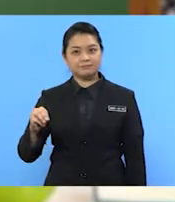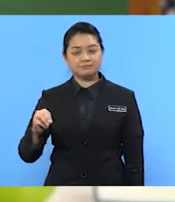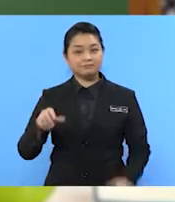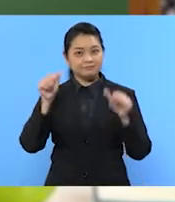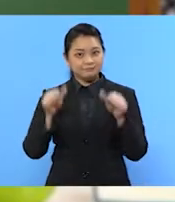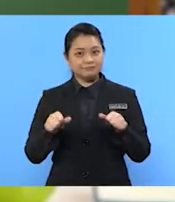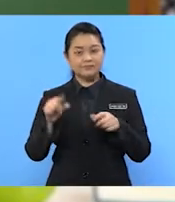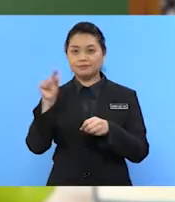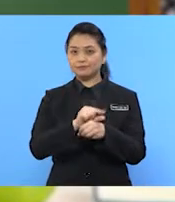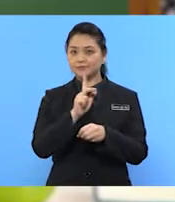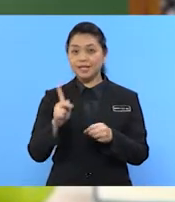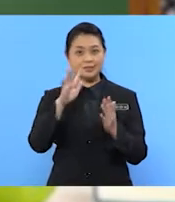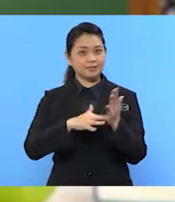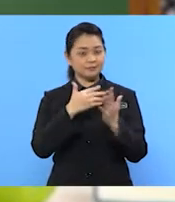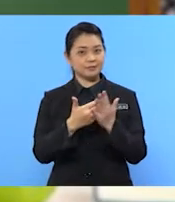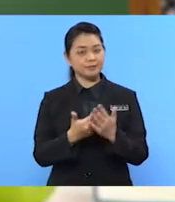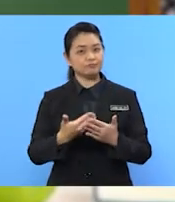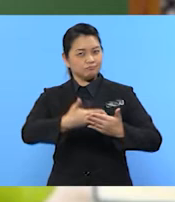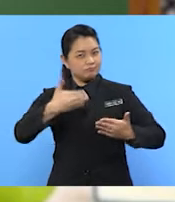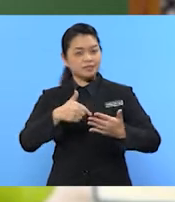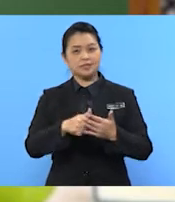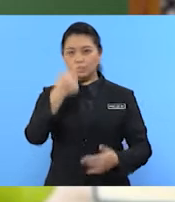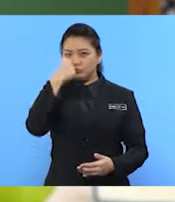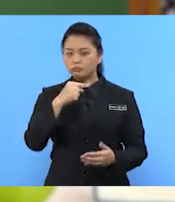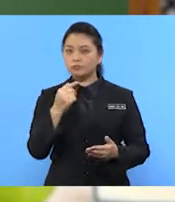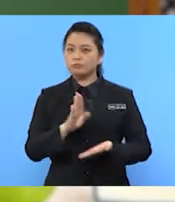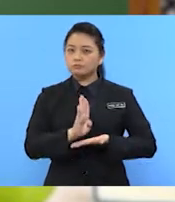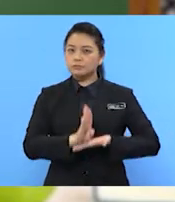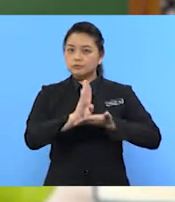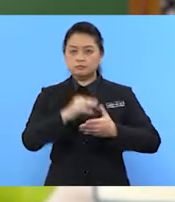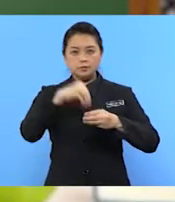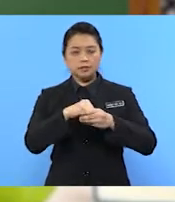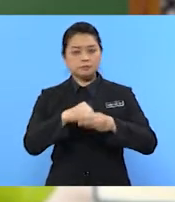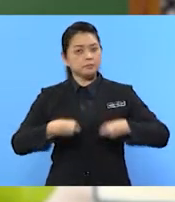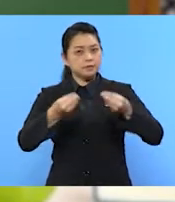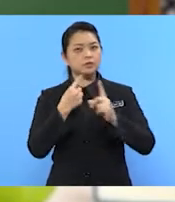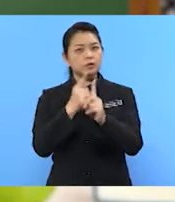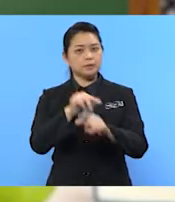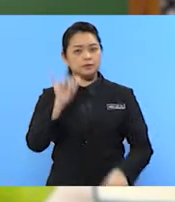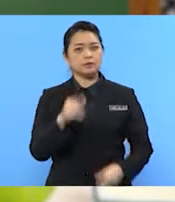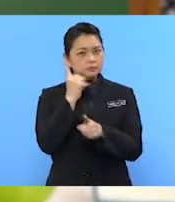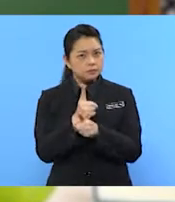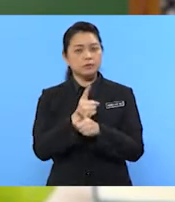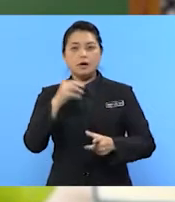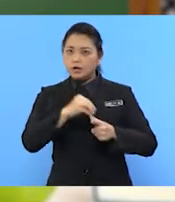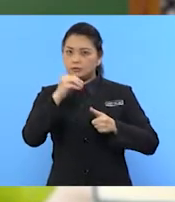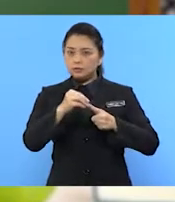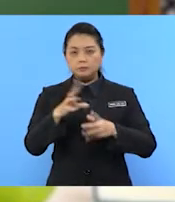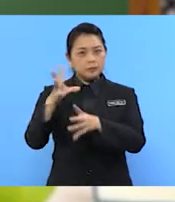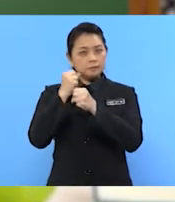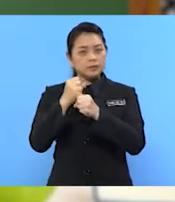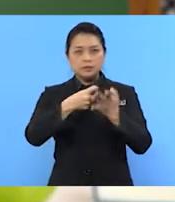Murid-murid boleh menggunakan jadual sebelum ini untuk membantu dalam memberi jawapan yang betul